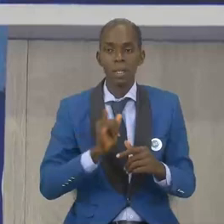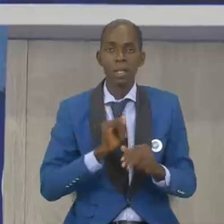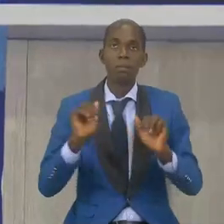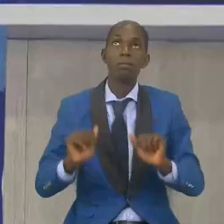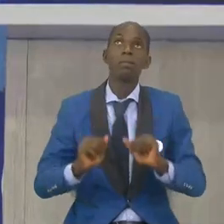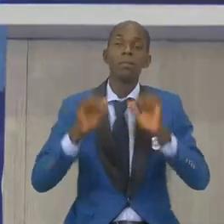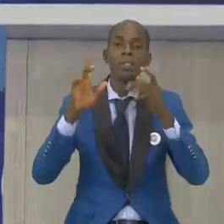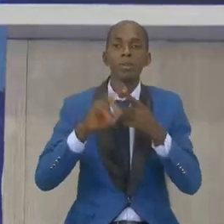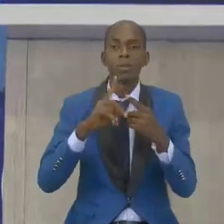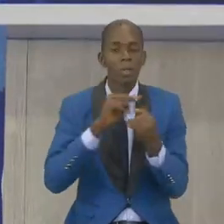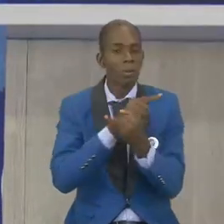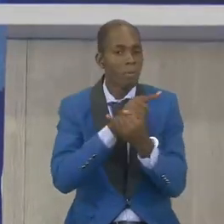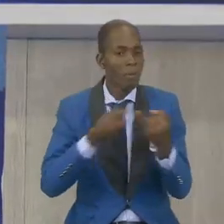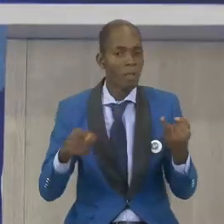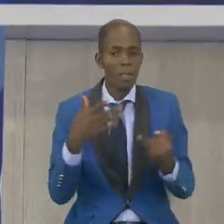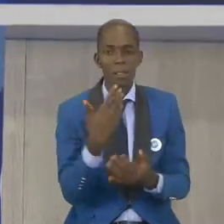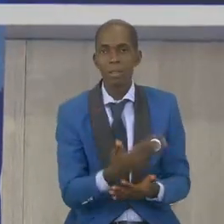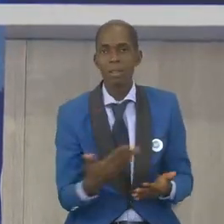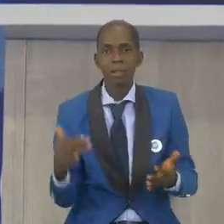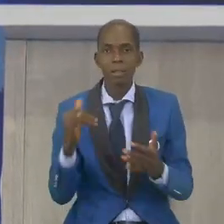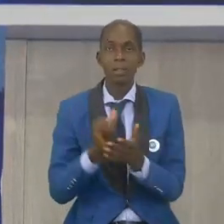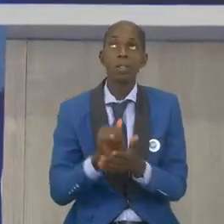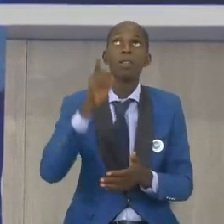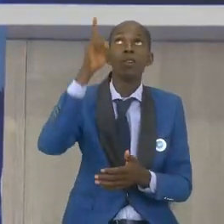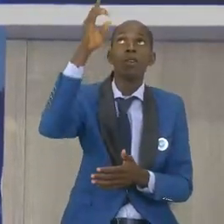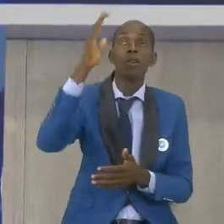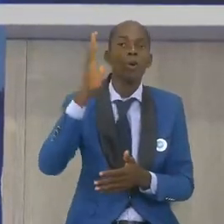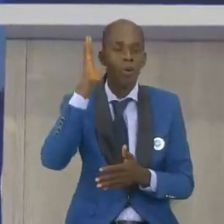Seigneur. Alors, je me soumets